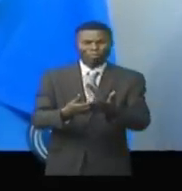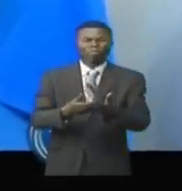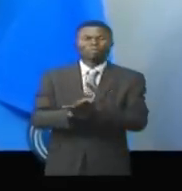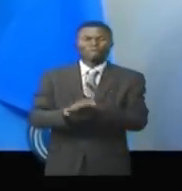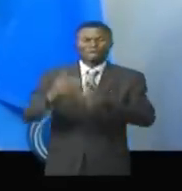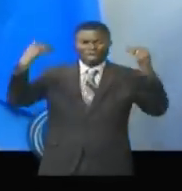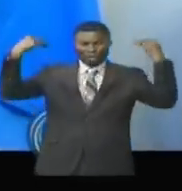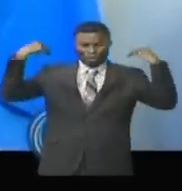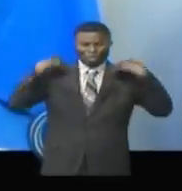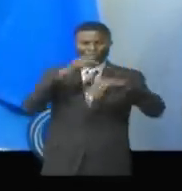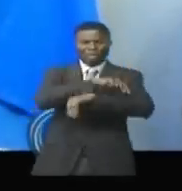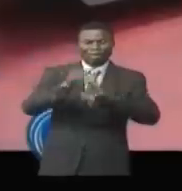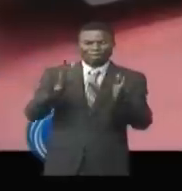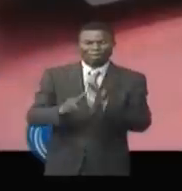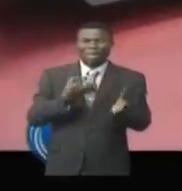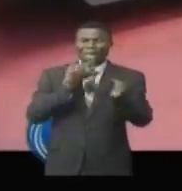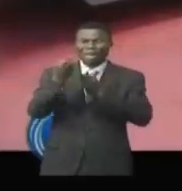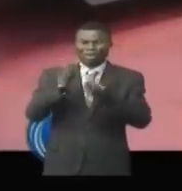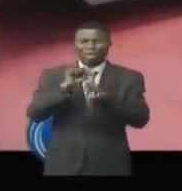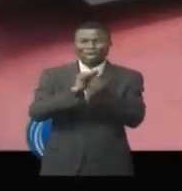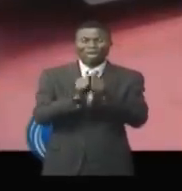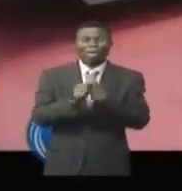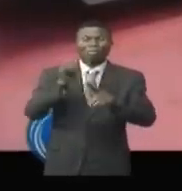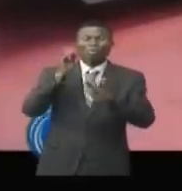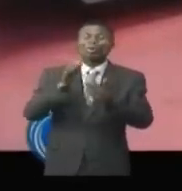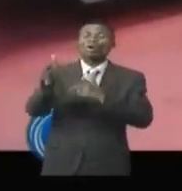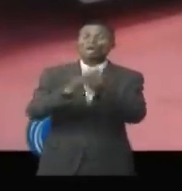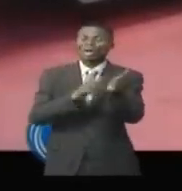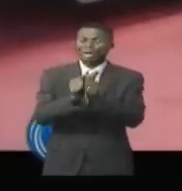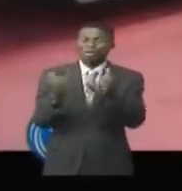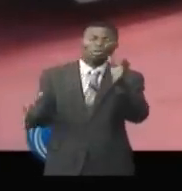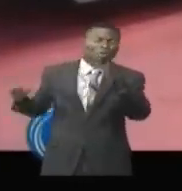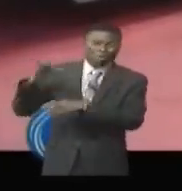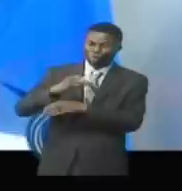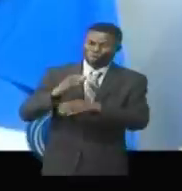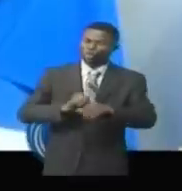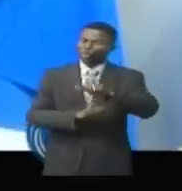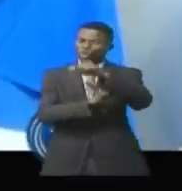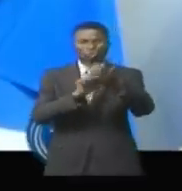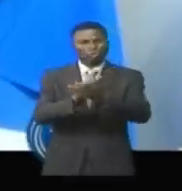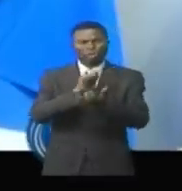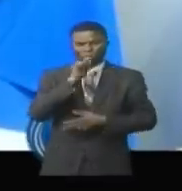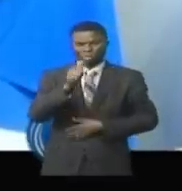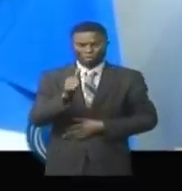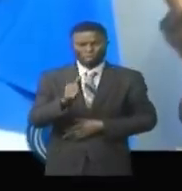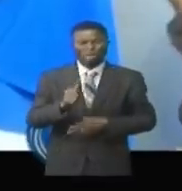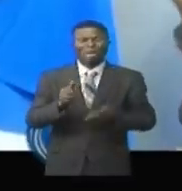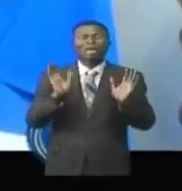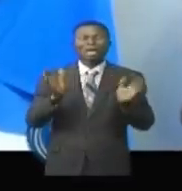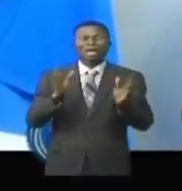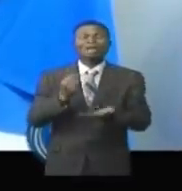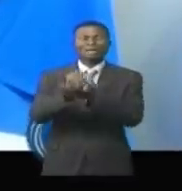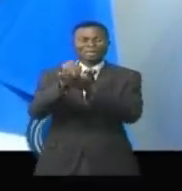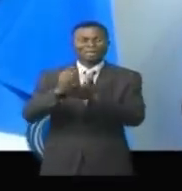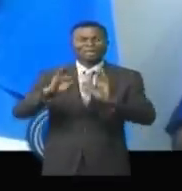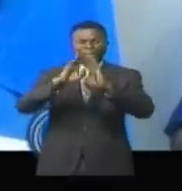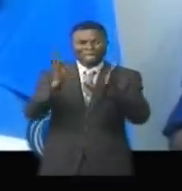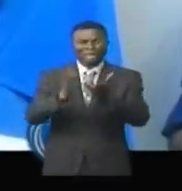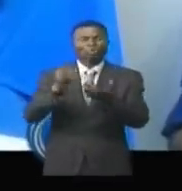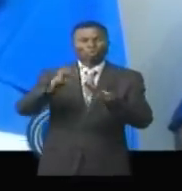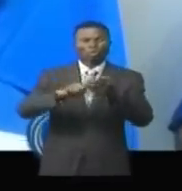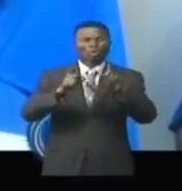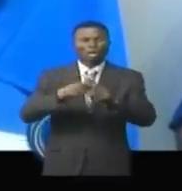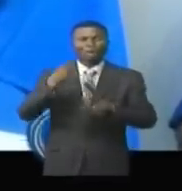a fixé l'opinion sur le danger qui guette les judo congolais en cas de maîtrise de la crise. Il faut faire comprendre aux amis